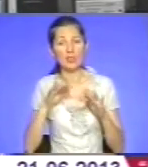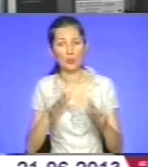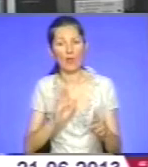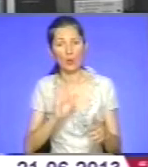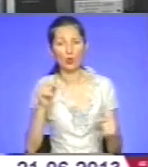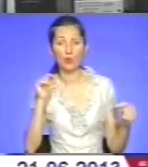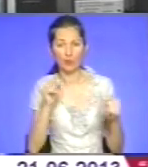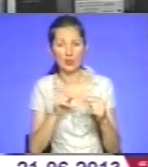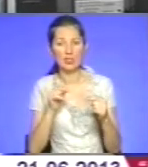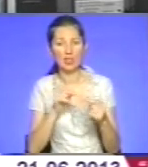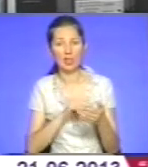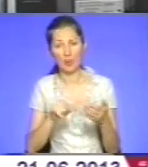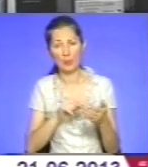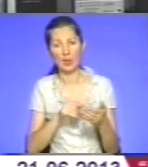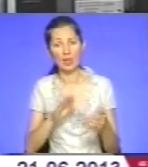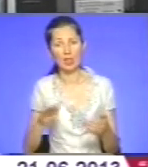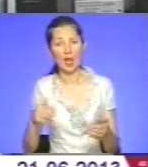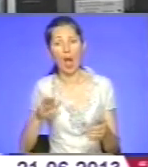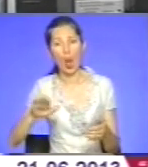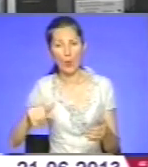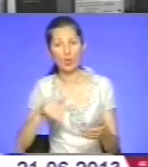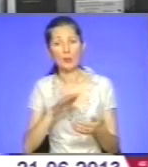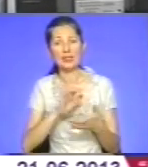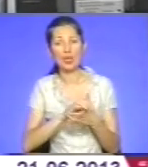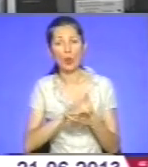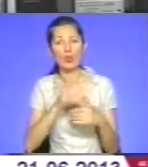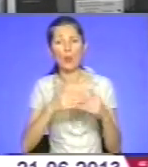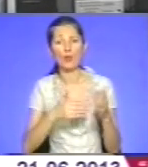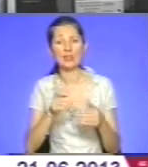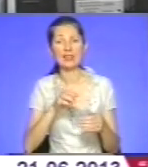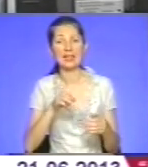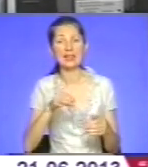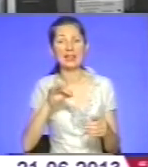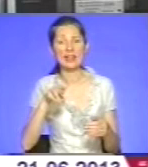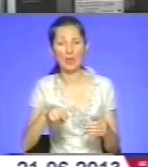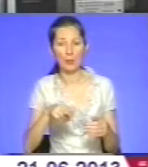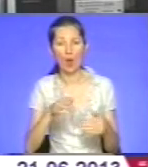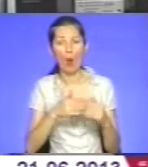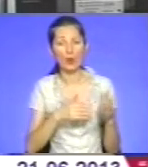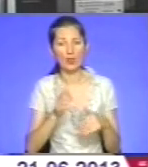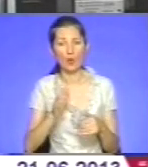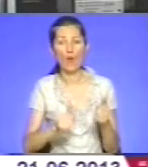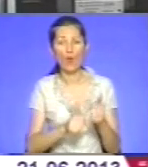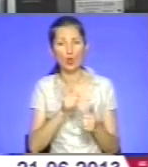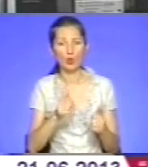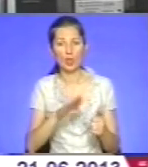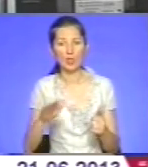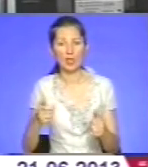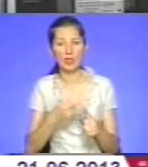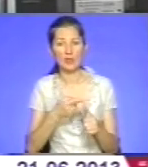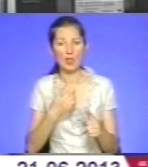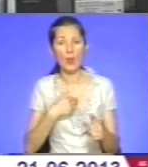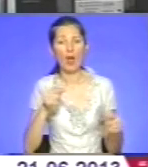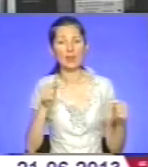Далі ми їх знайомили з професіями, за типами професій. Був конкурс, вони називали, тобто ми визначали,